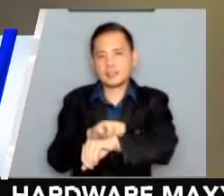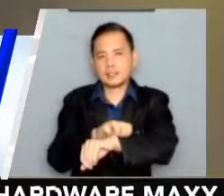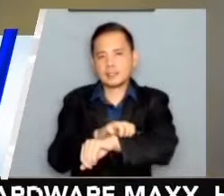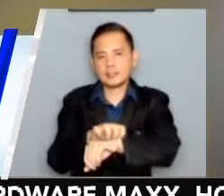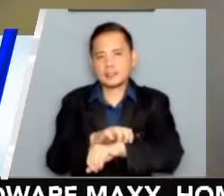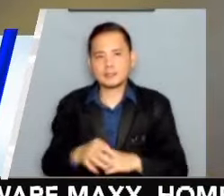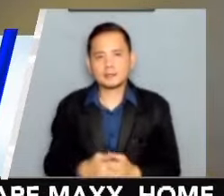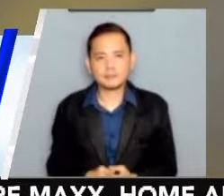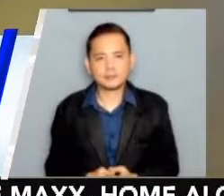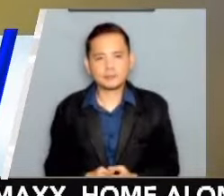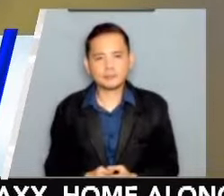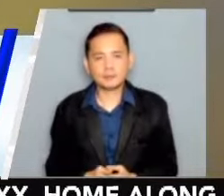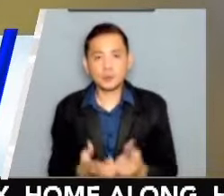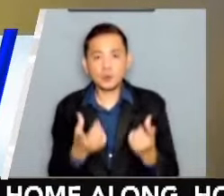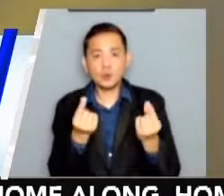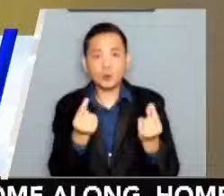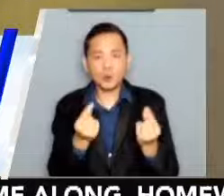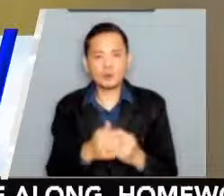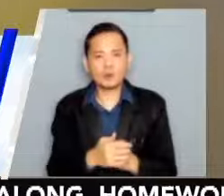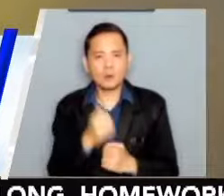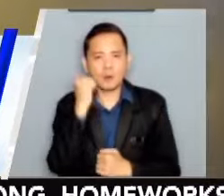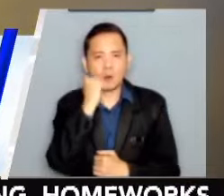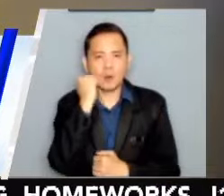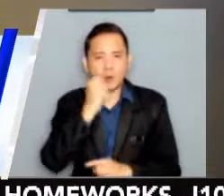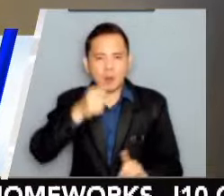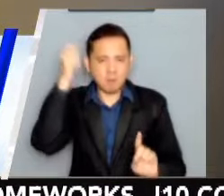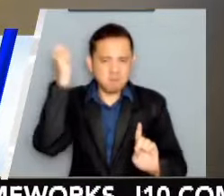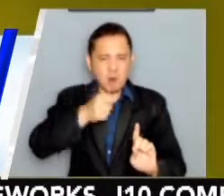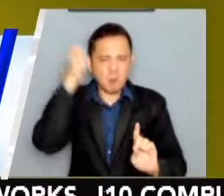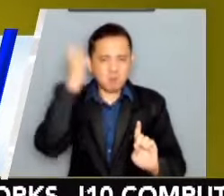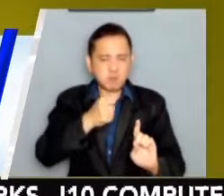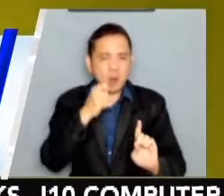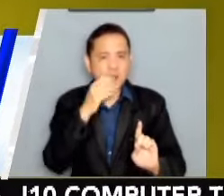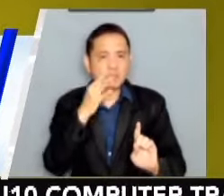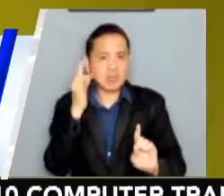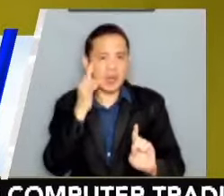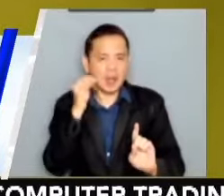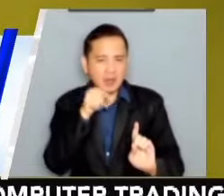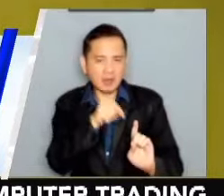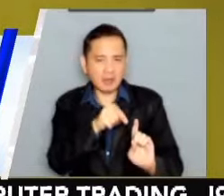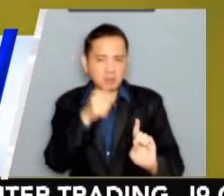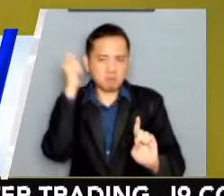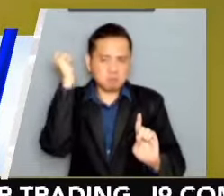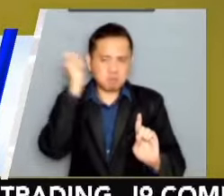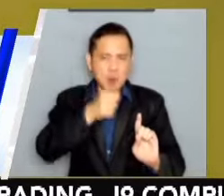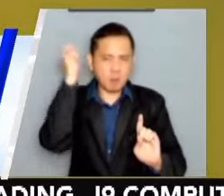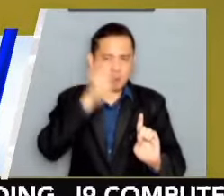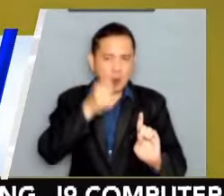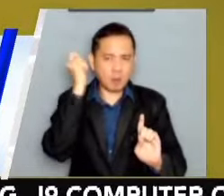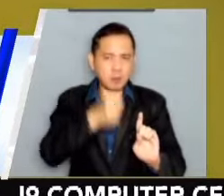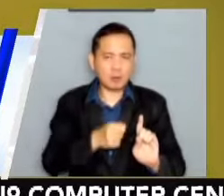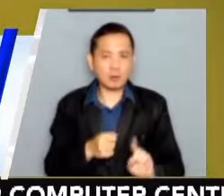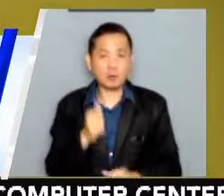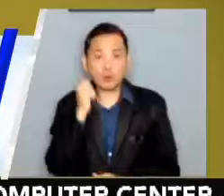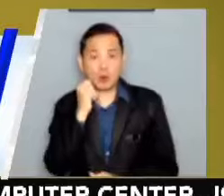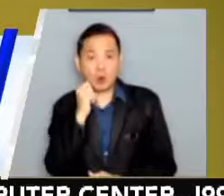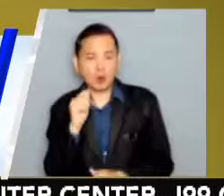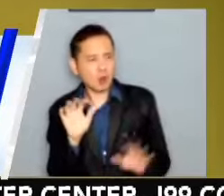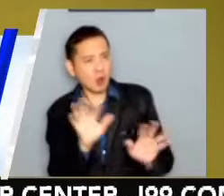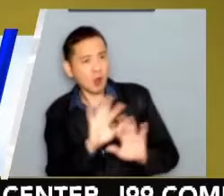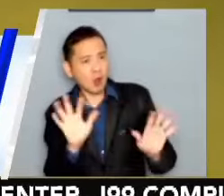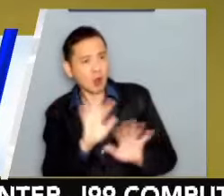Ang matanda, paulit-ulit na pinukpok sa ulo ang isang kuting. Tay, wag!